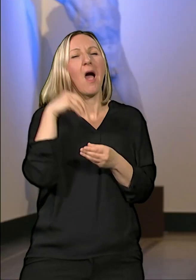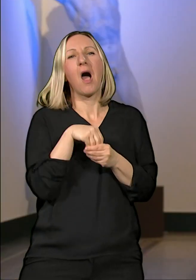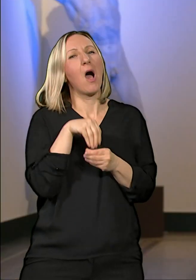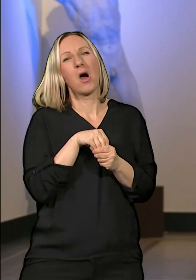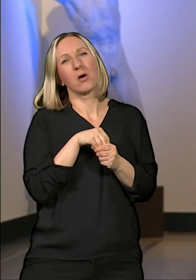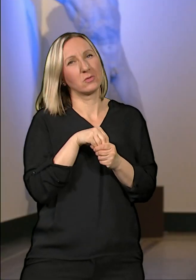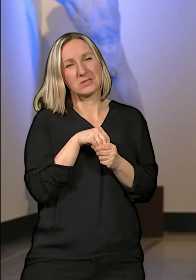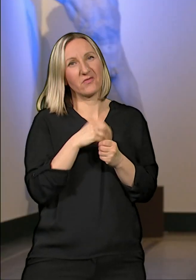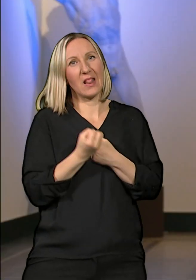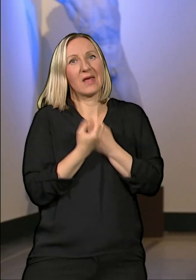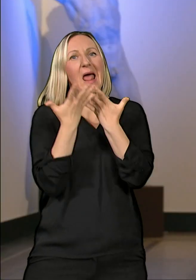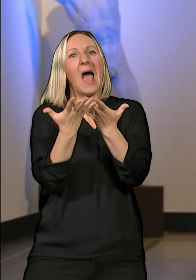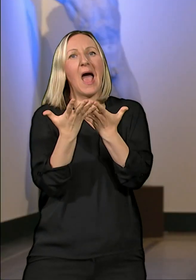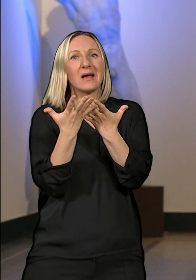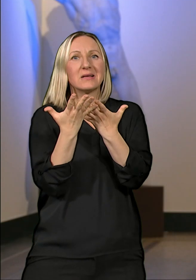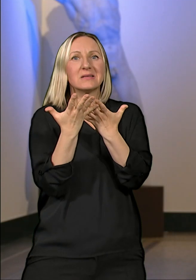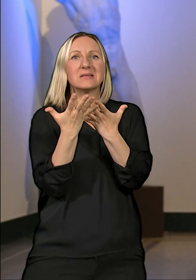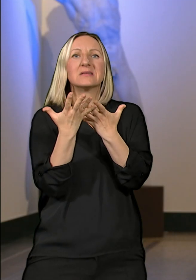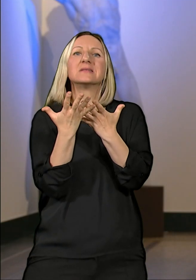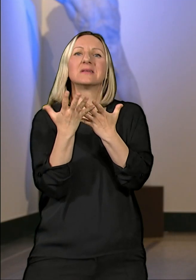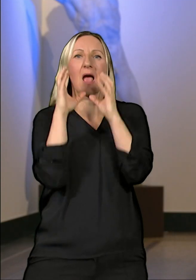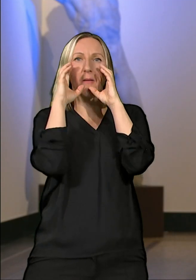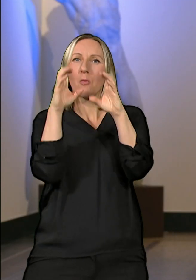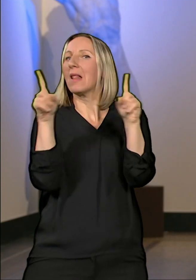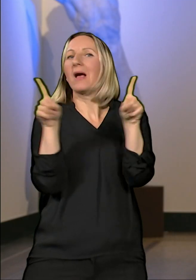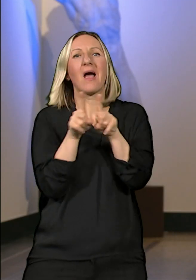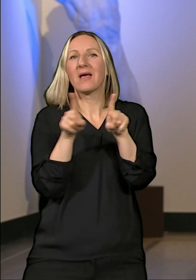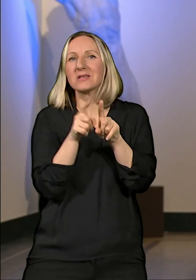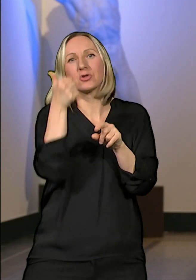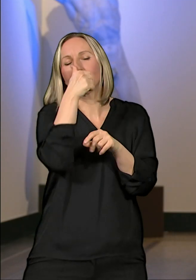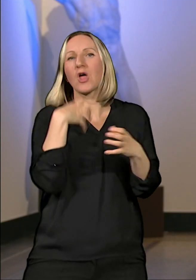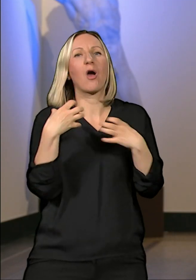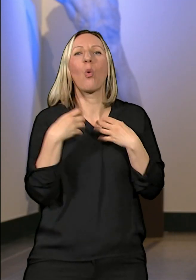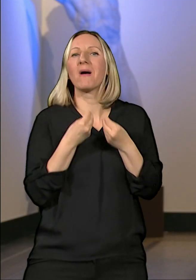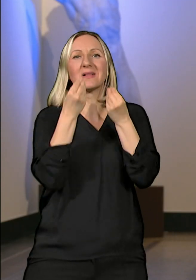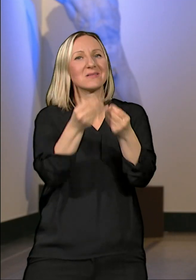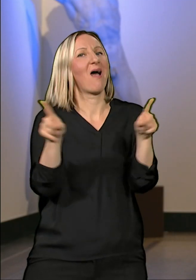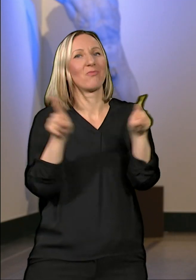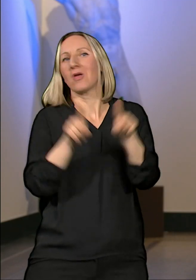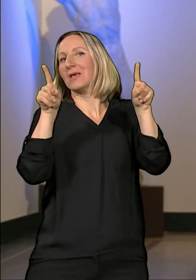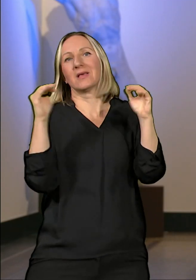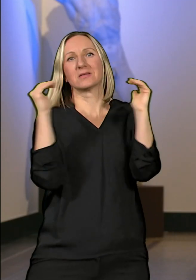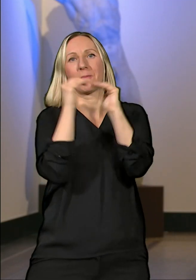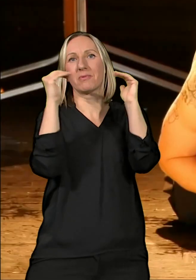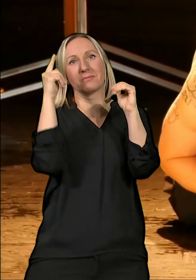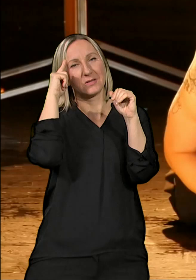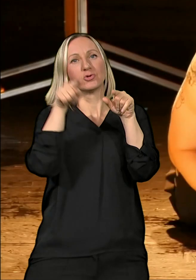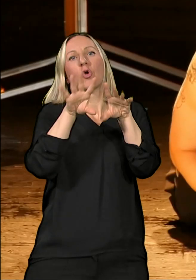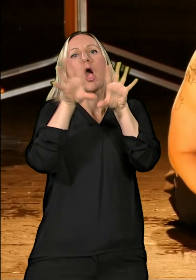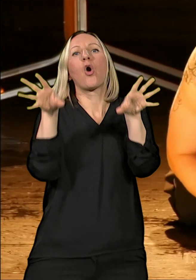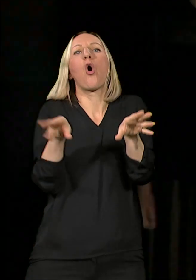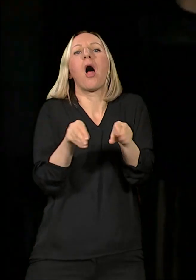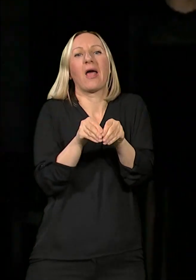koju publika daje je ekvivalentna, toliko ekvivalentna tome što glumac daje, da to postaje kolektivni čin.